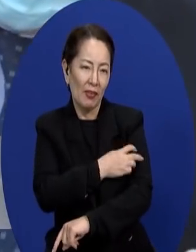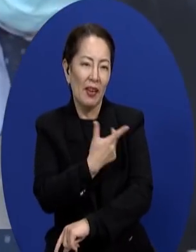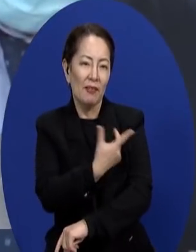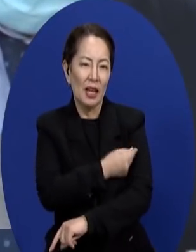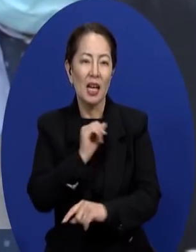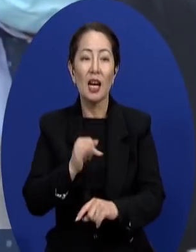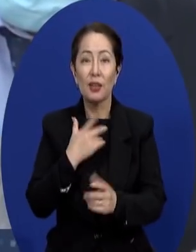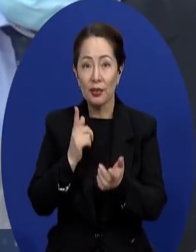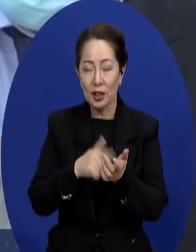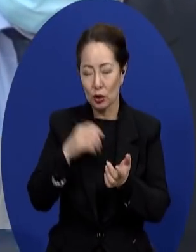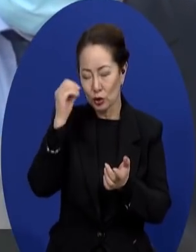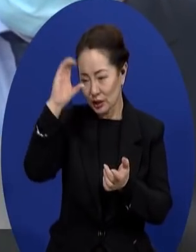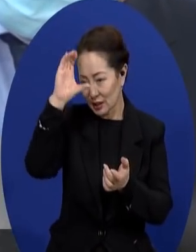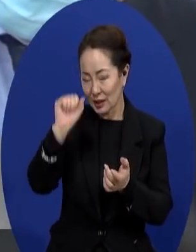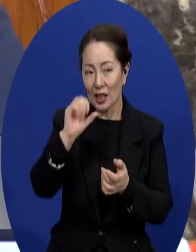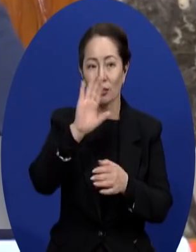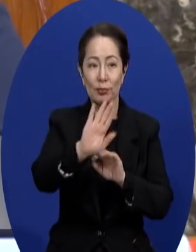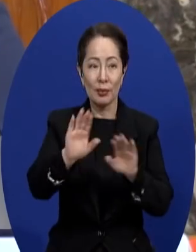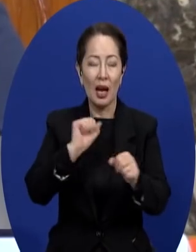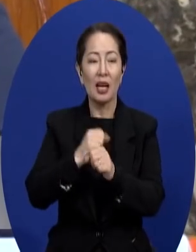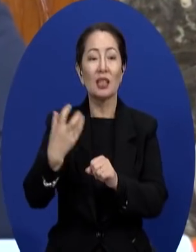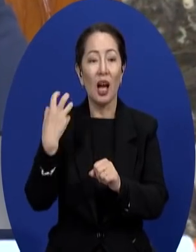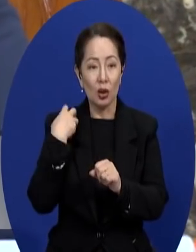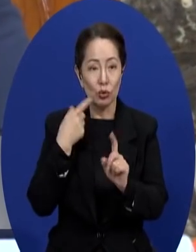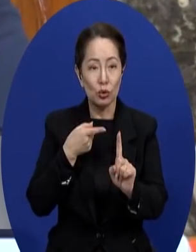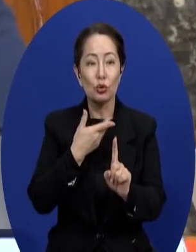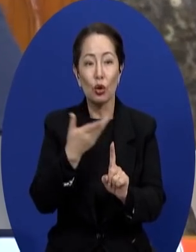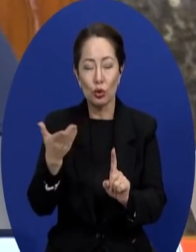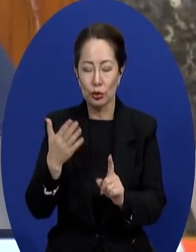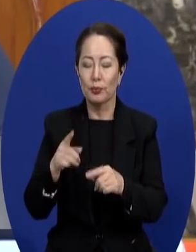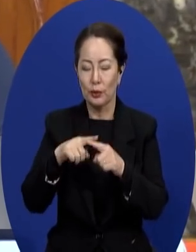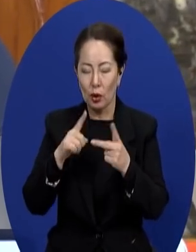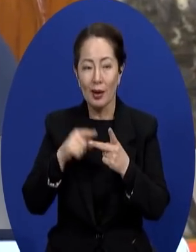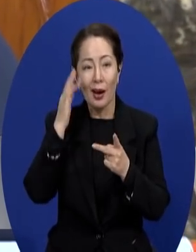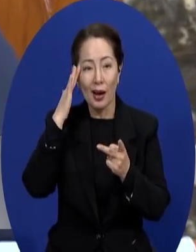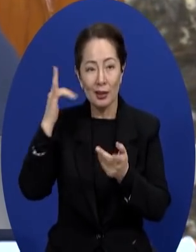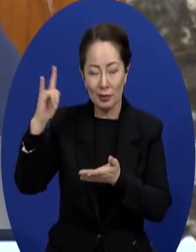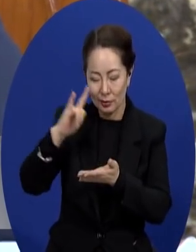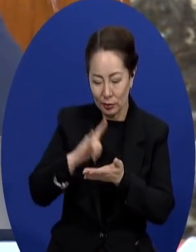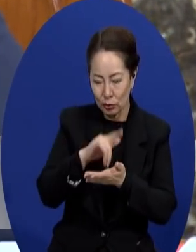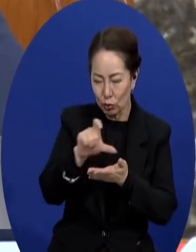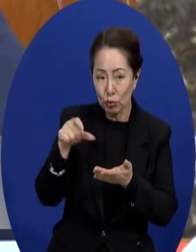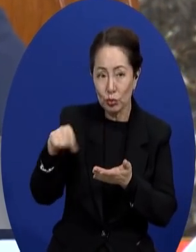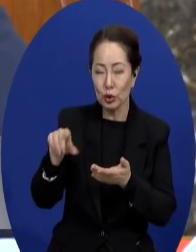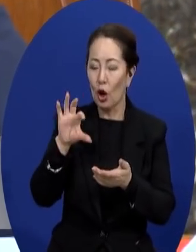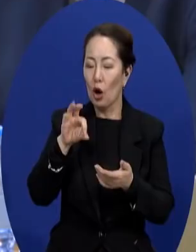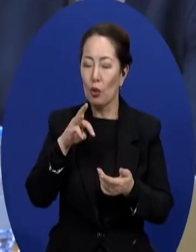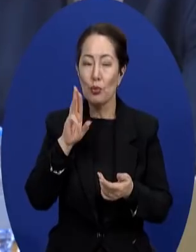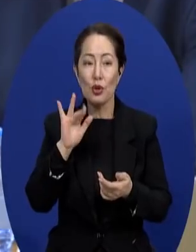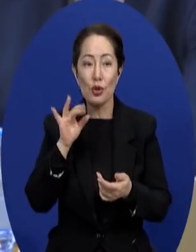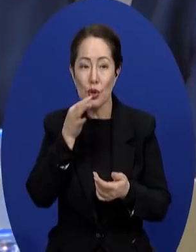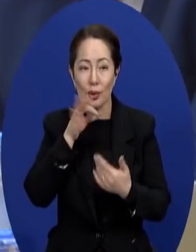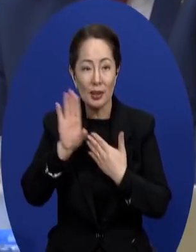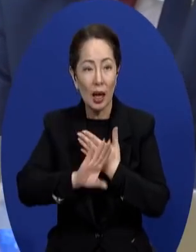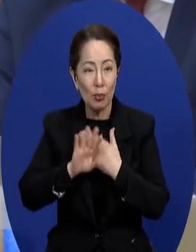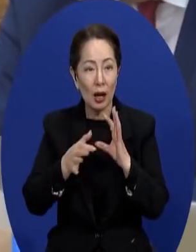ерөнхий сайд холбогдох сайд нарт үүрэг даалгавар өгсөн байна. Мөн үүнээс гадна гадаад улсаас ирж байгаа иргэдийг Америкийн хувилбараас уртлан сэргийлэх зорилгоор